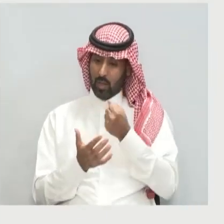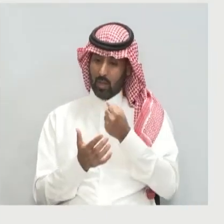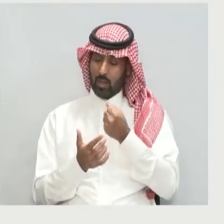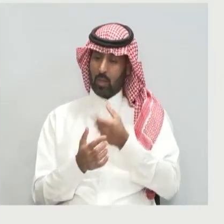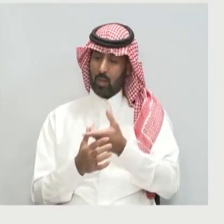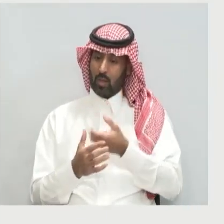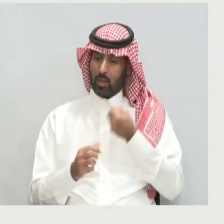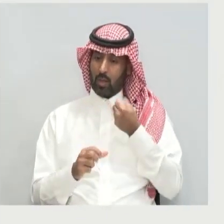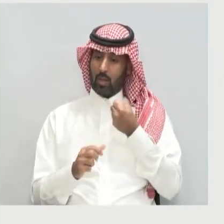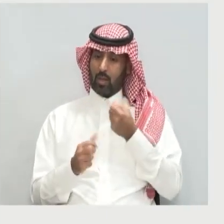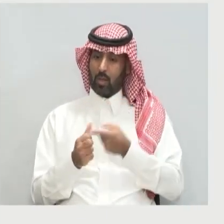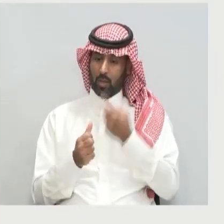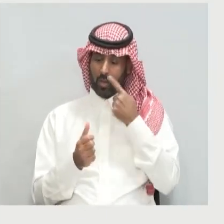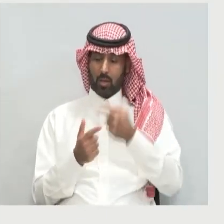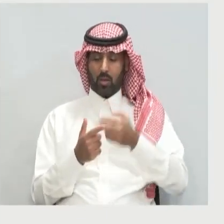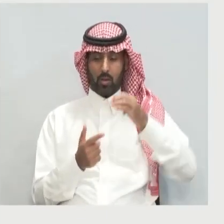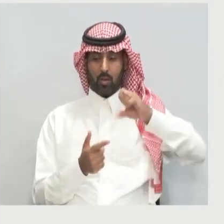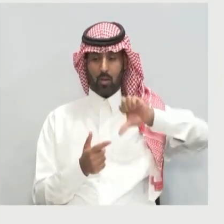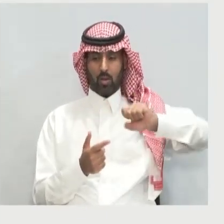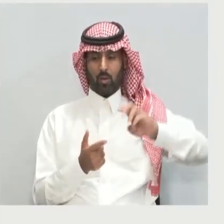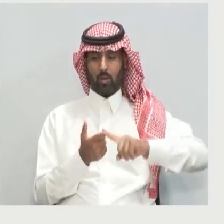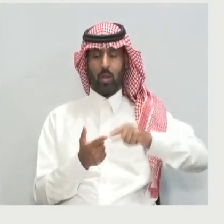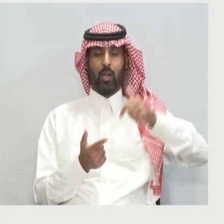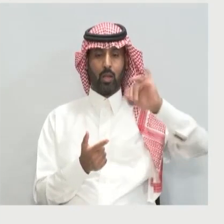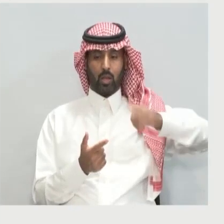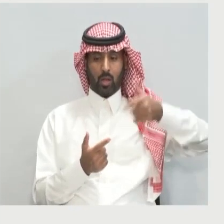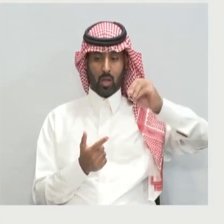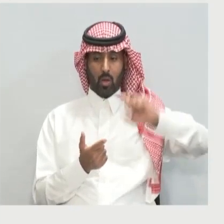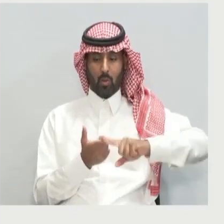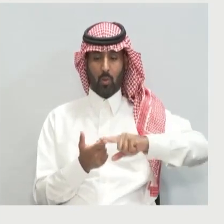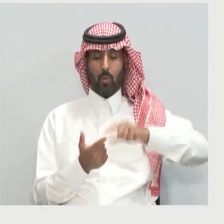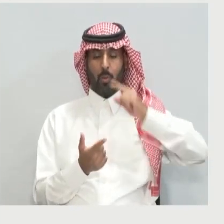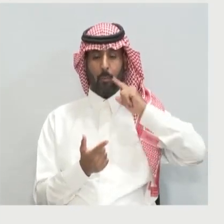التجربتنا على محرك جوجل واياهو ومايكروسوفت